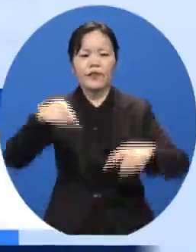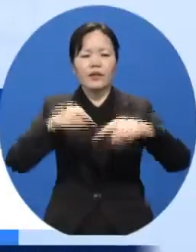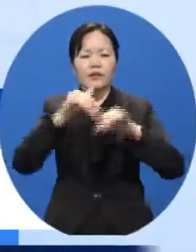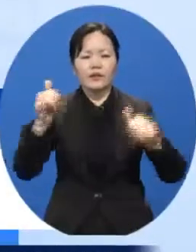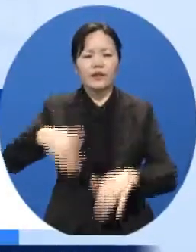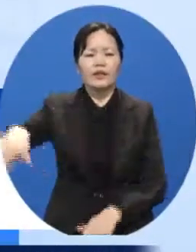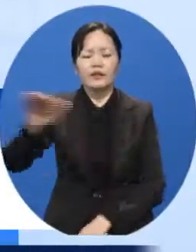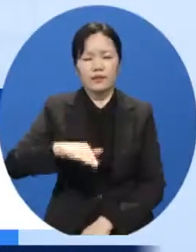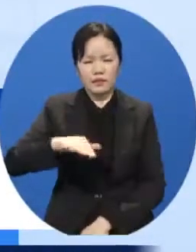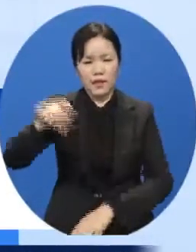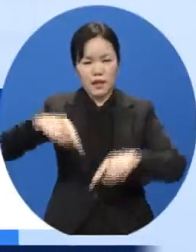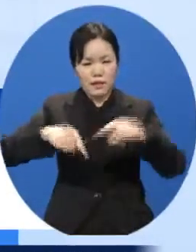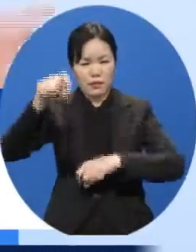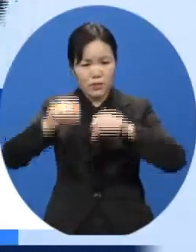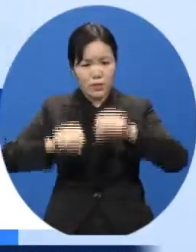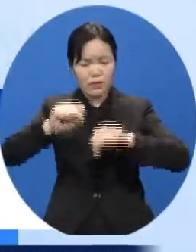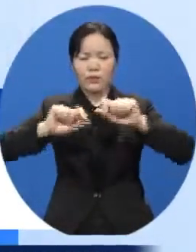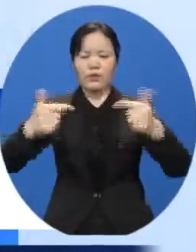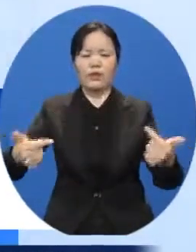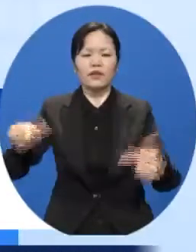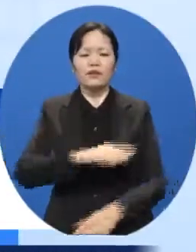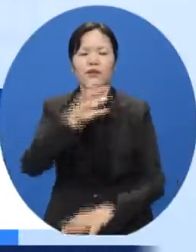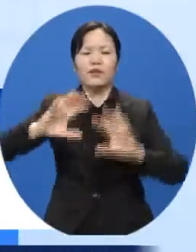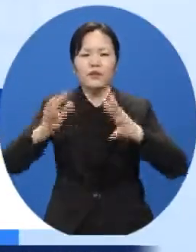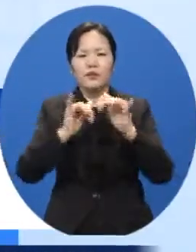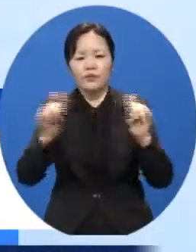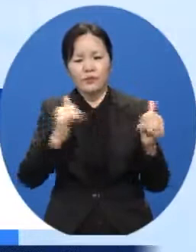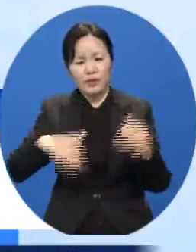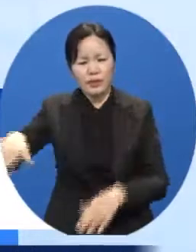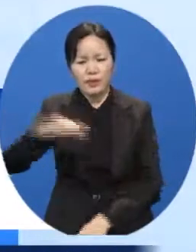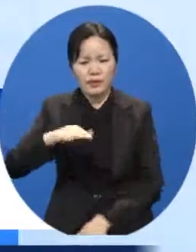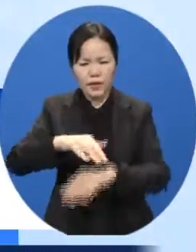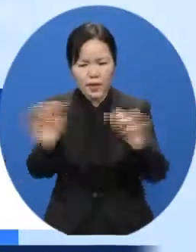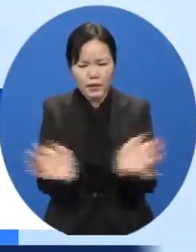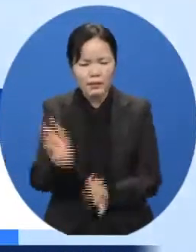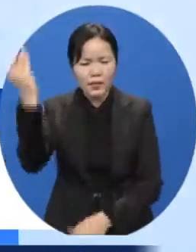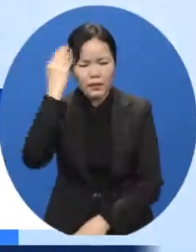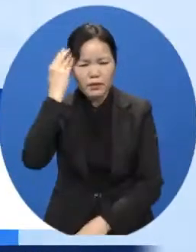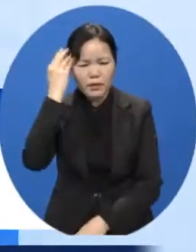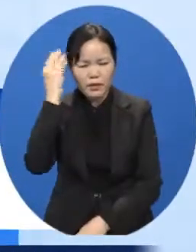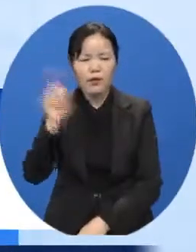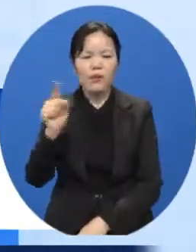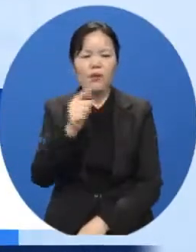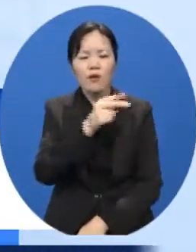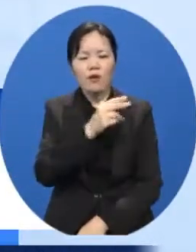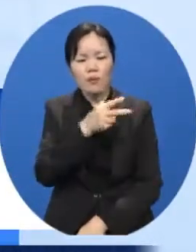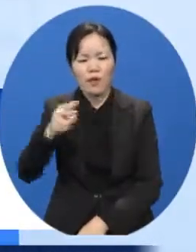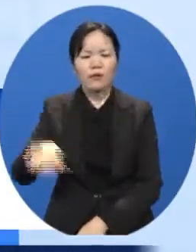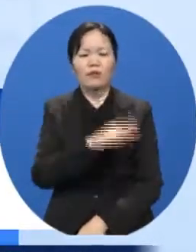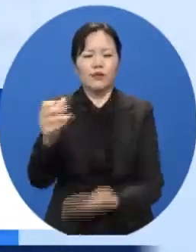정치인들의 정치 행위가 아니라 우리 국민들의 집단 지성이 바로 우리의 운명과